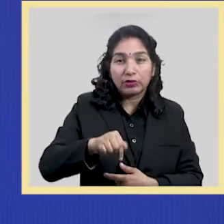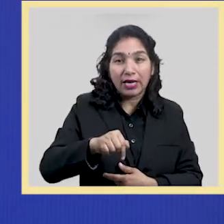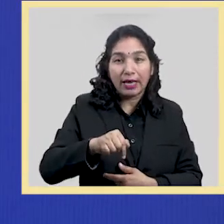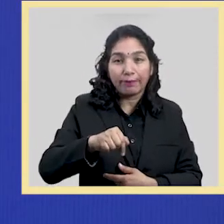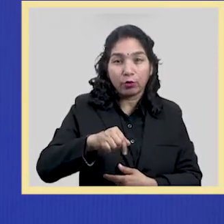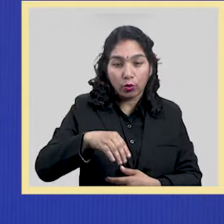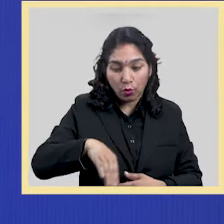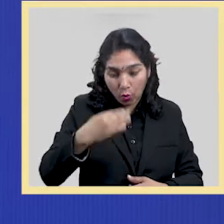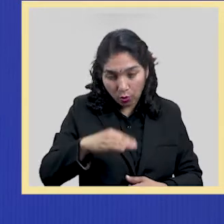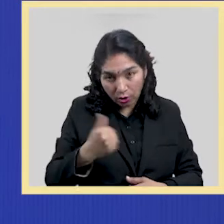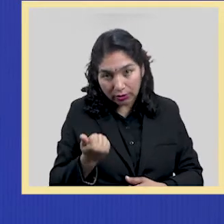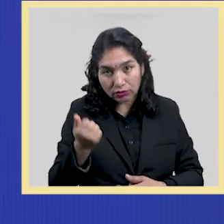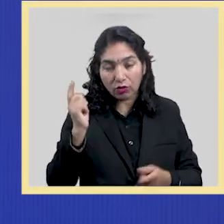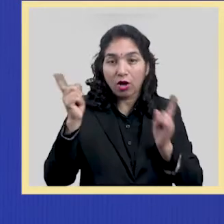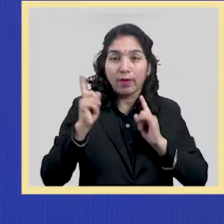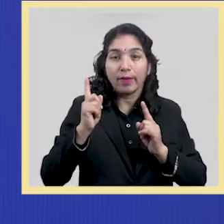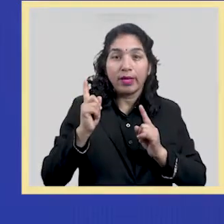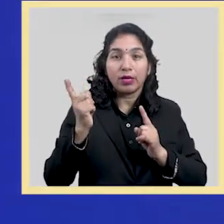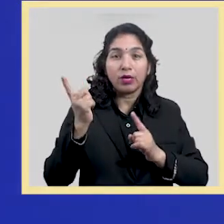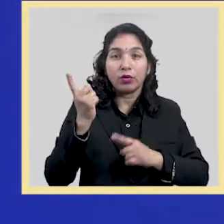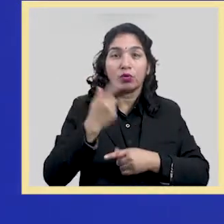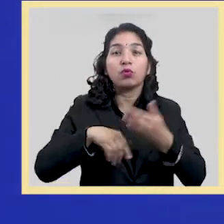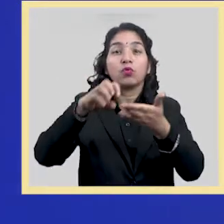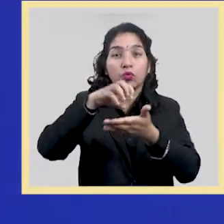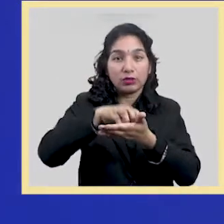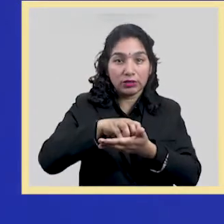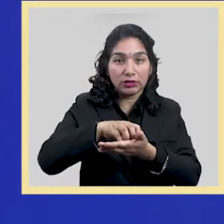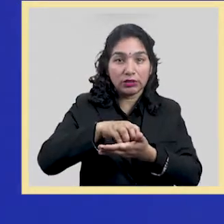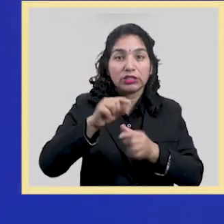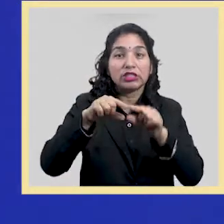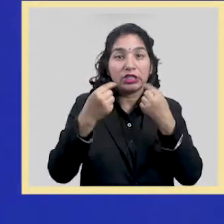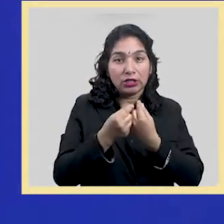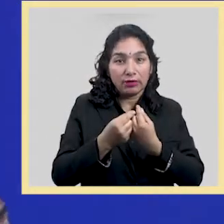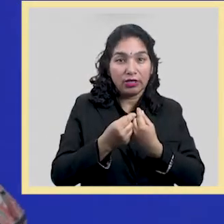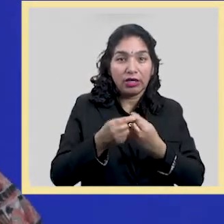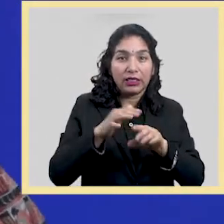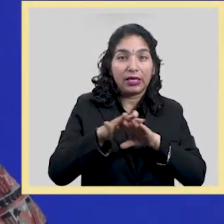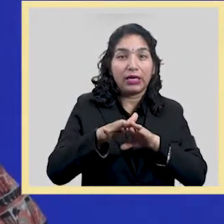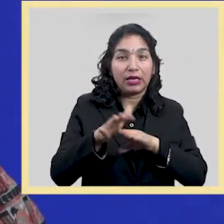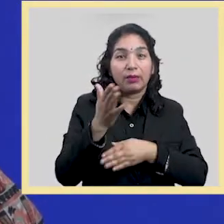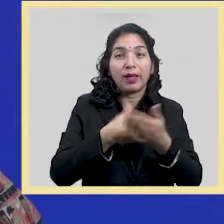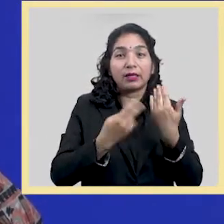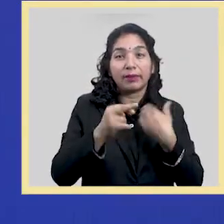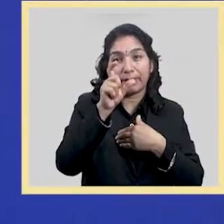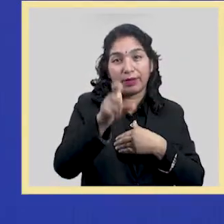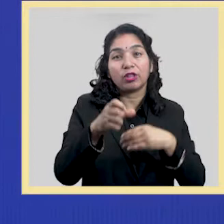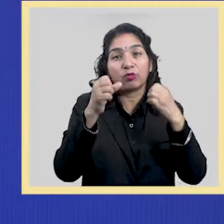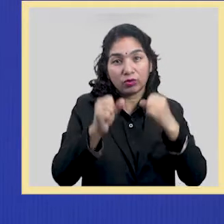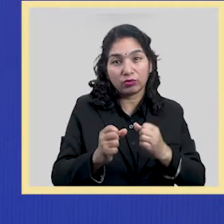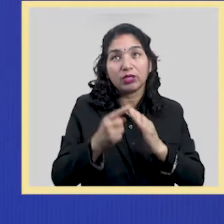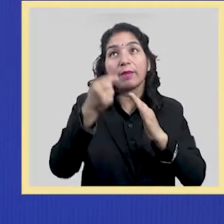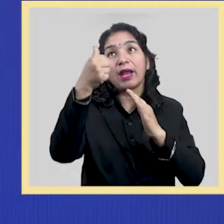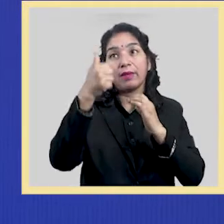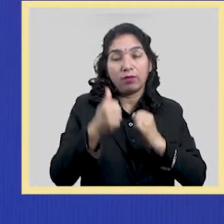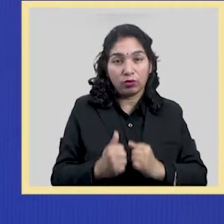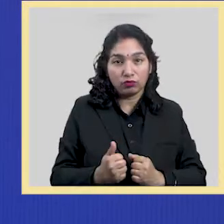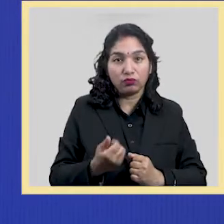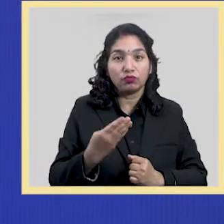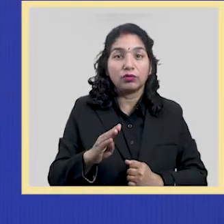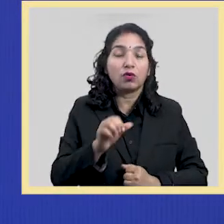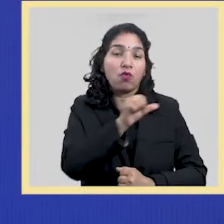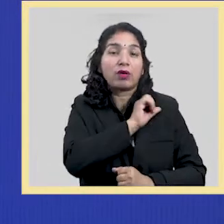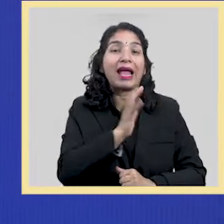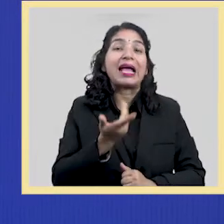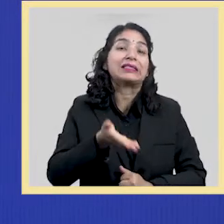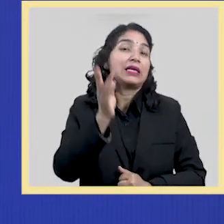चाहिँ गोकर्णेश्वर नगरपालिकाको जोरपाटी क्षेत्र भनेर चाहिँ धेरै माइग्रेट भएर आएका मानिसहरूको बसोबास क्षेत्र हो. यहाँ चाहिँ कतिजना भाडामा बस्नुहुन्छ,